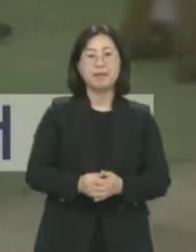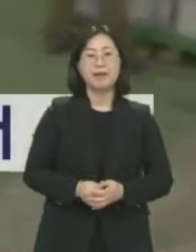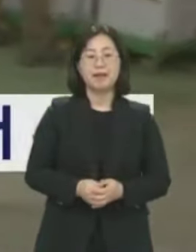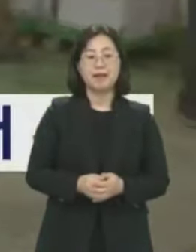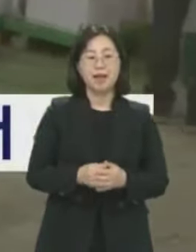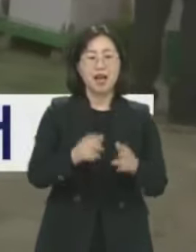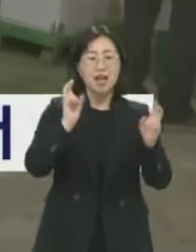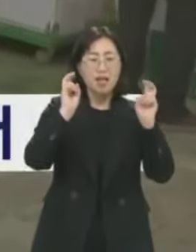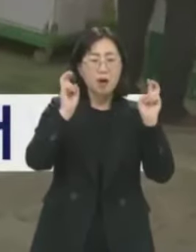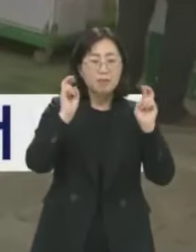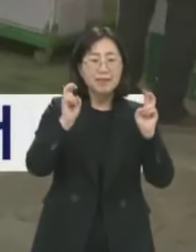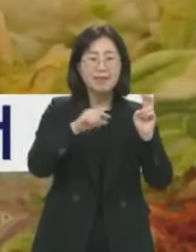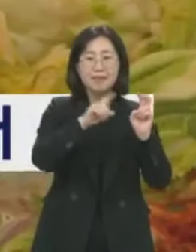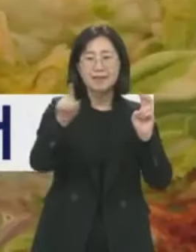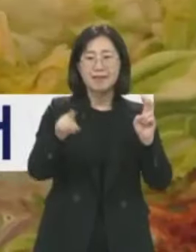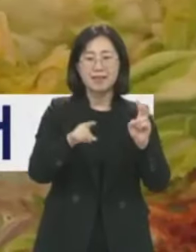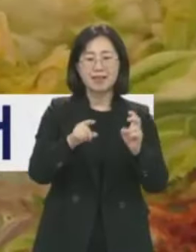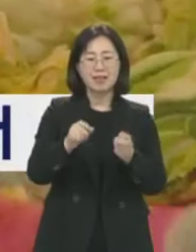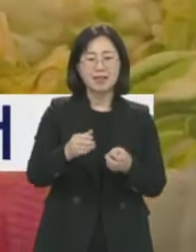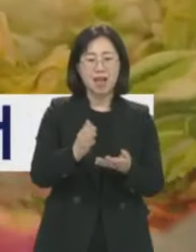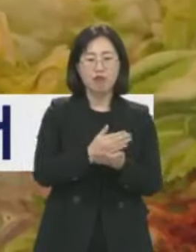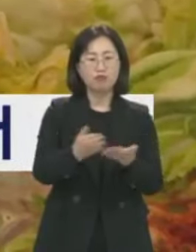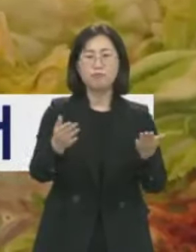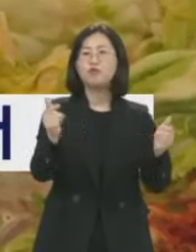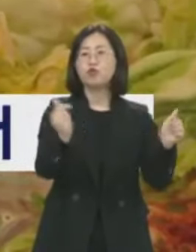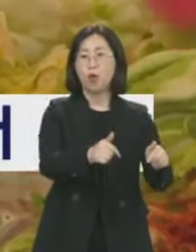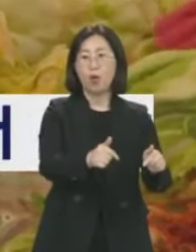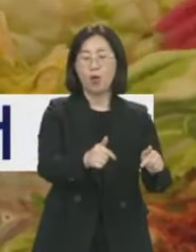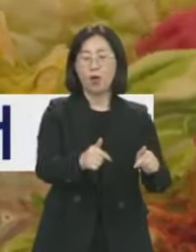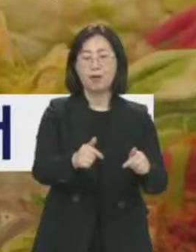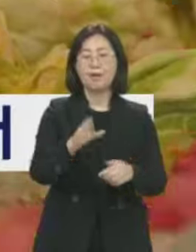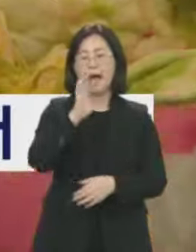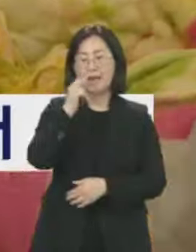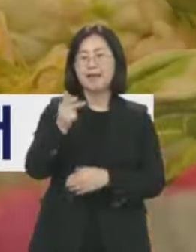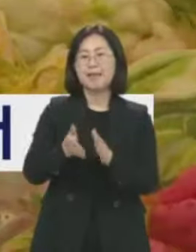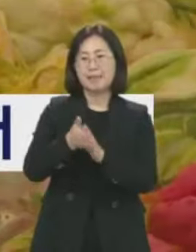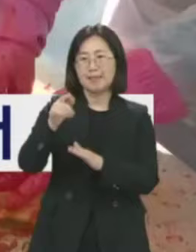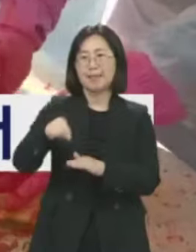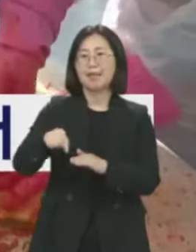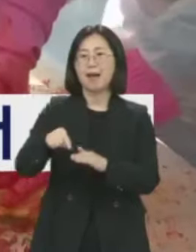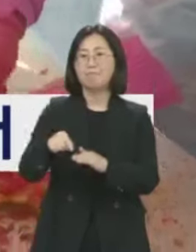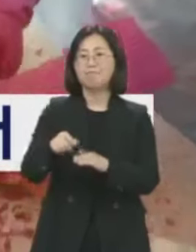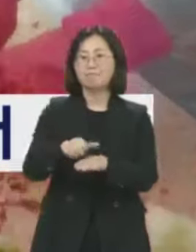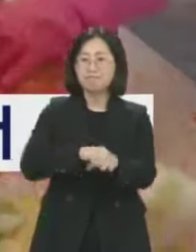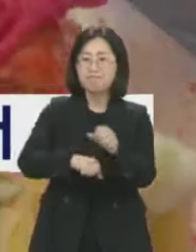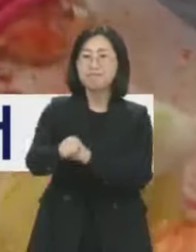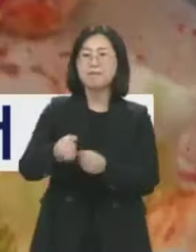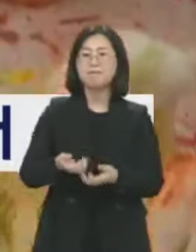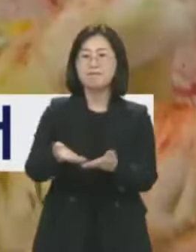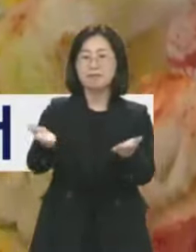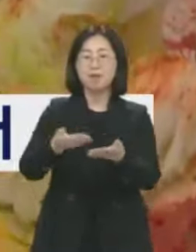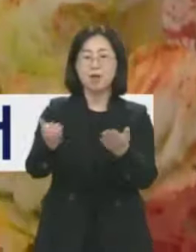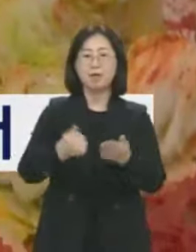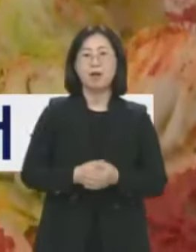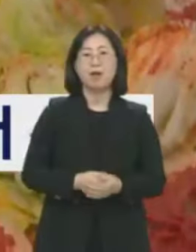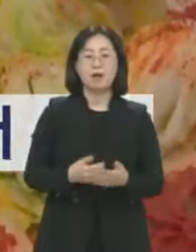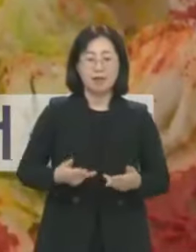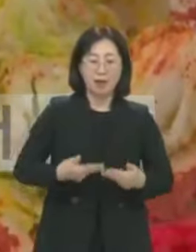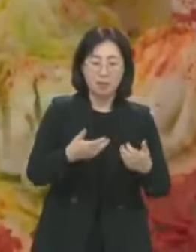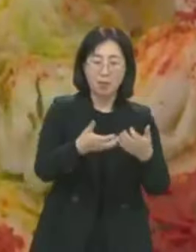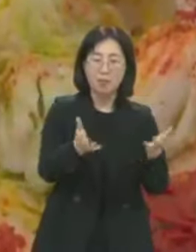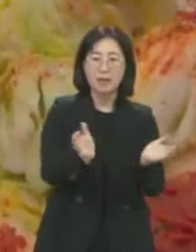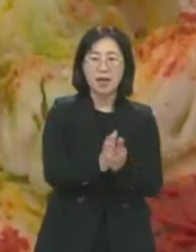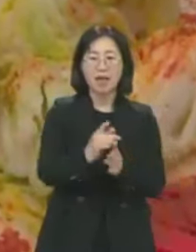기업들의 대규모 김장 행사가 중단되면서 아산시가 나선 겁니다. 지역 44개 기관과 단체, 자원봉사자